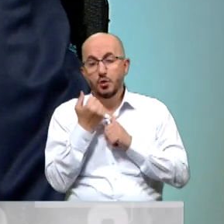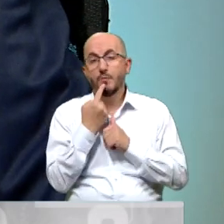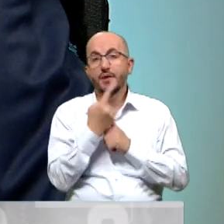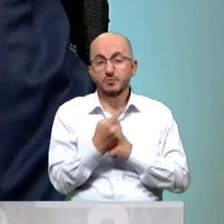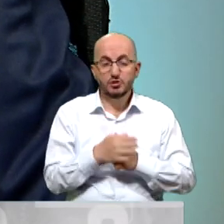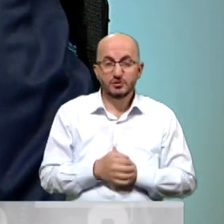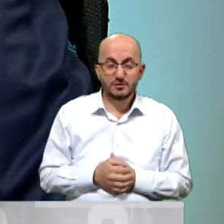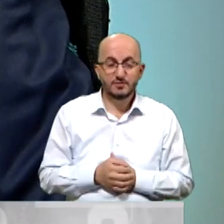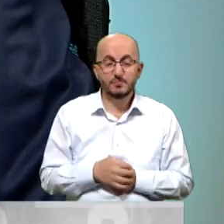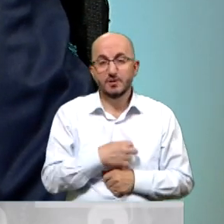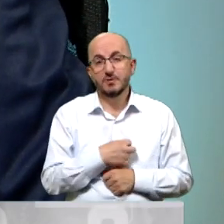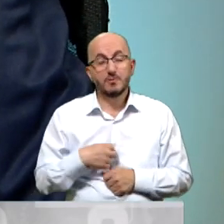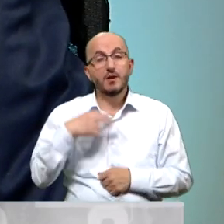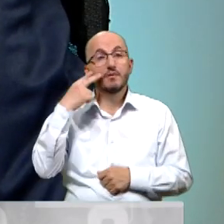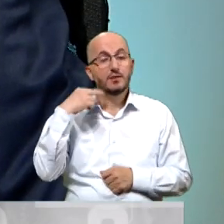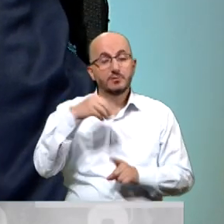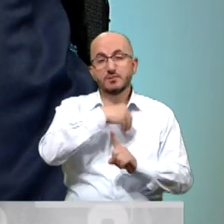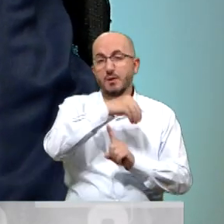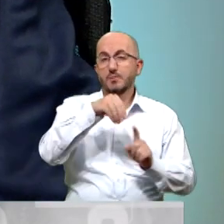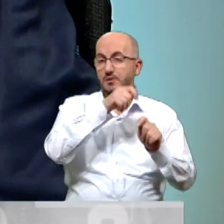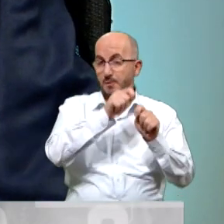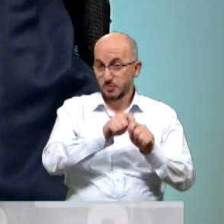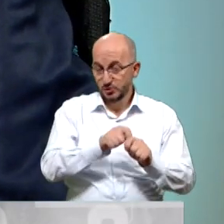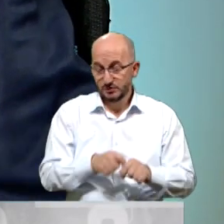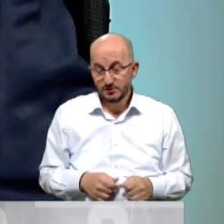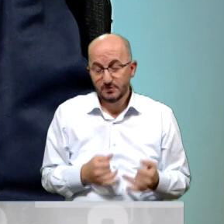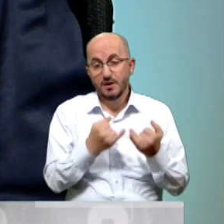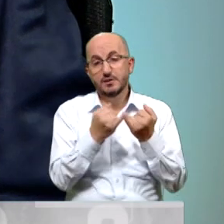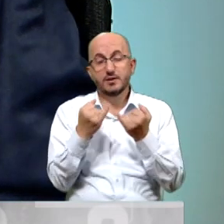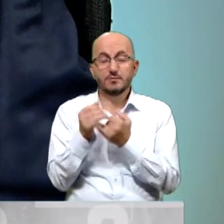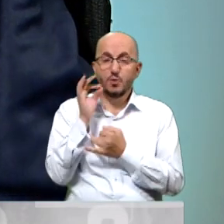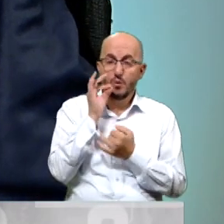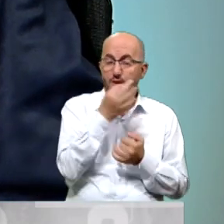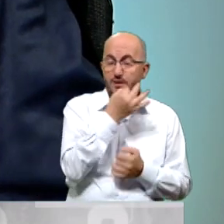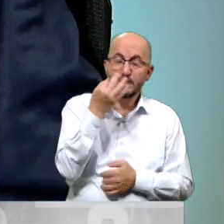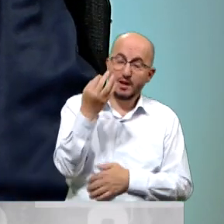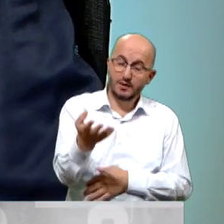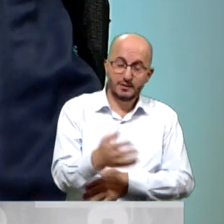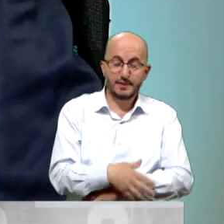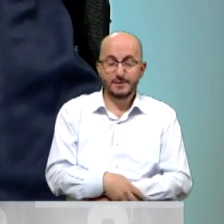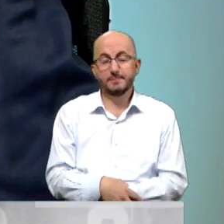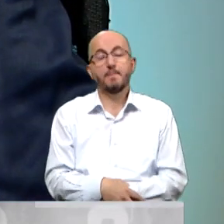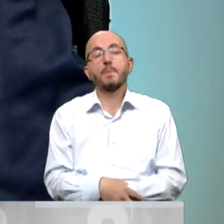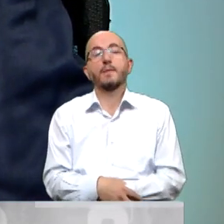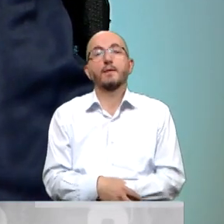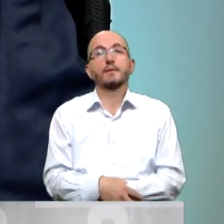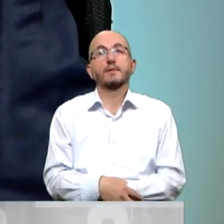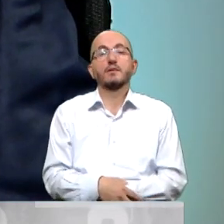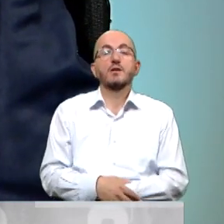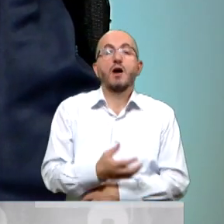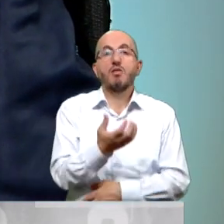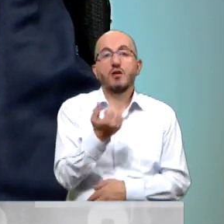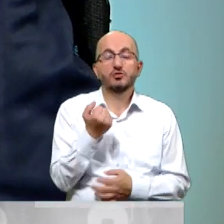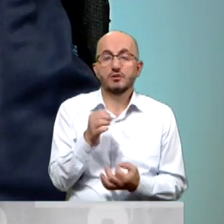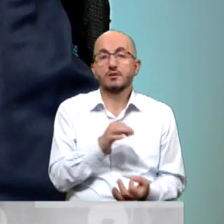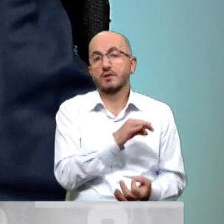demiştir. Ve Efendimiz de namazını kılmıştır. Evvela kardeşimize kolaylıklar dileyelim. Amin. Bir defa alacaklıları